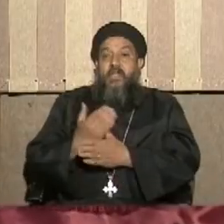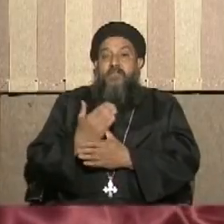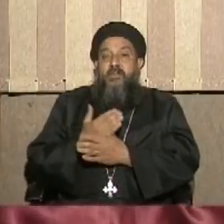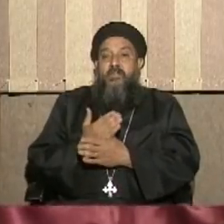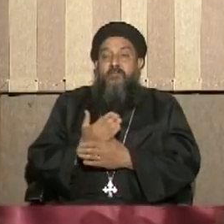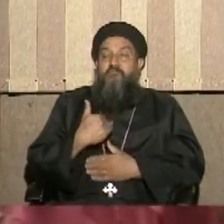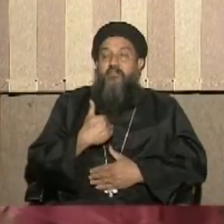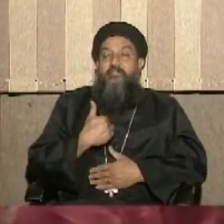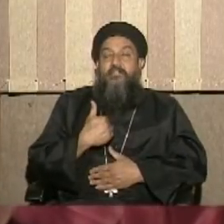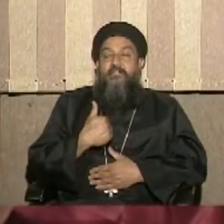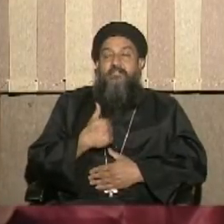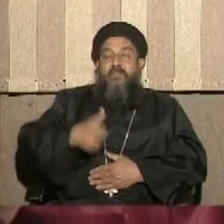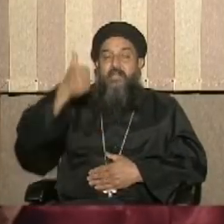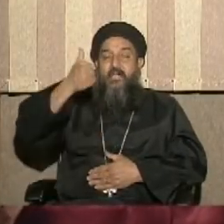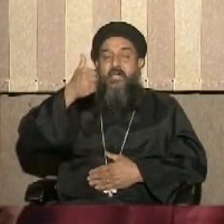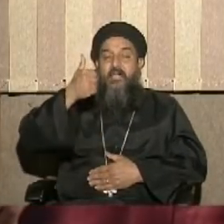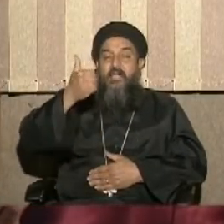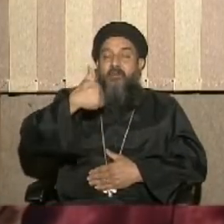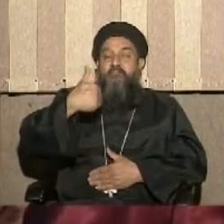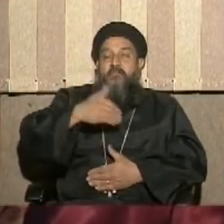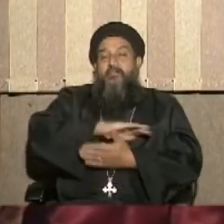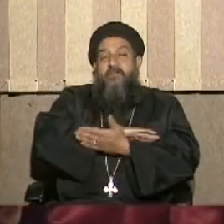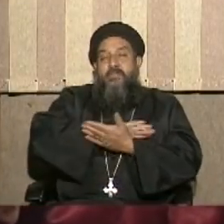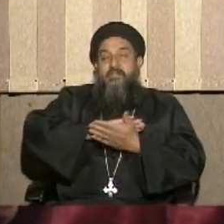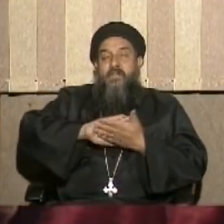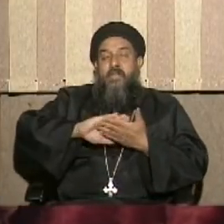لانه ليس نجاح ولا سلام بدونك.